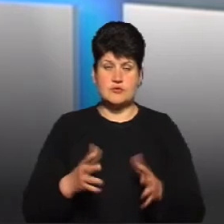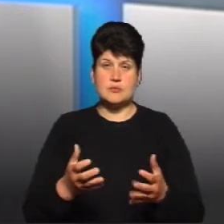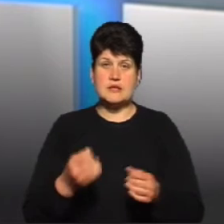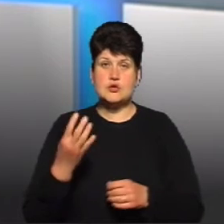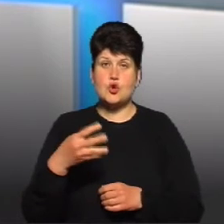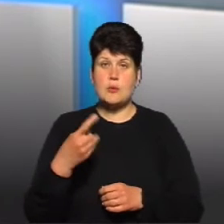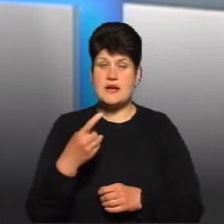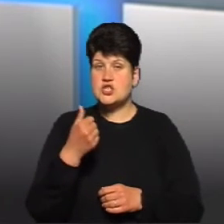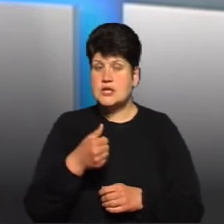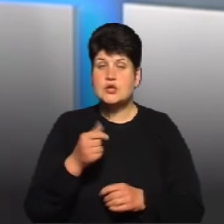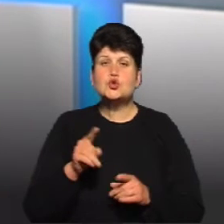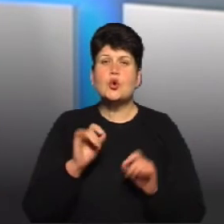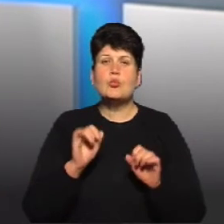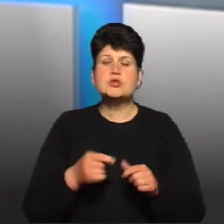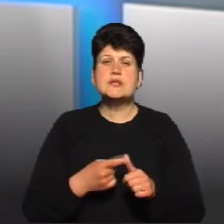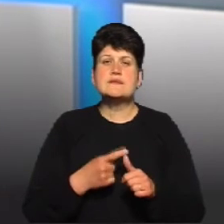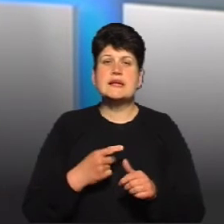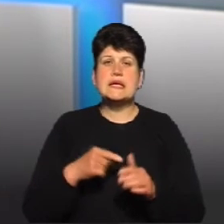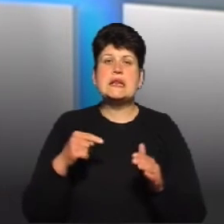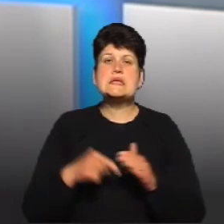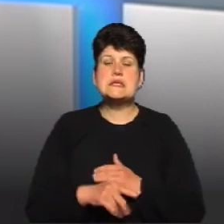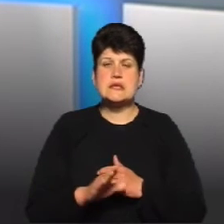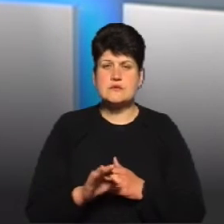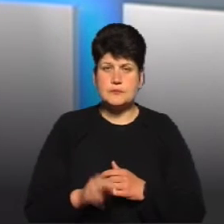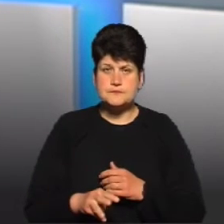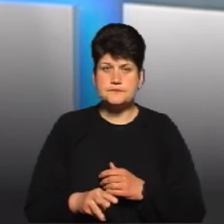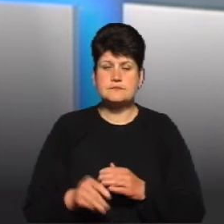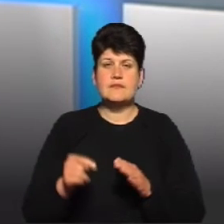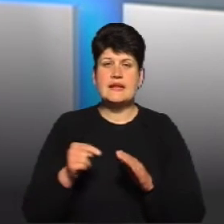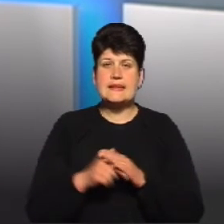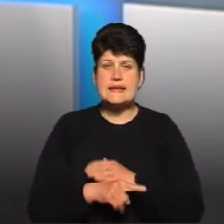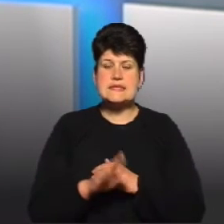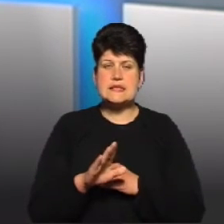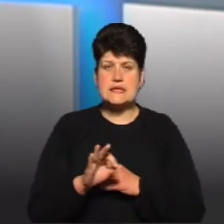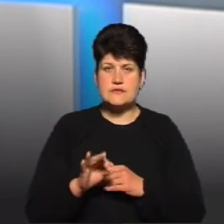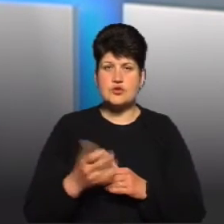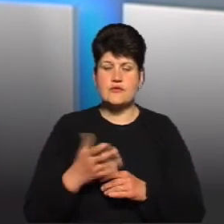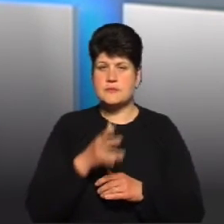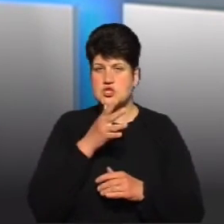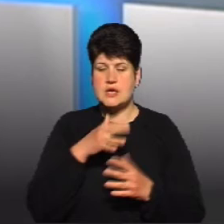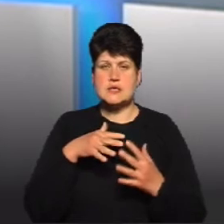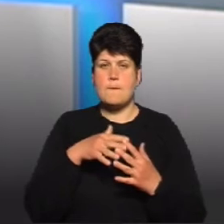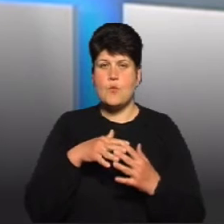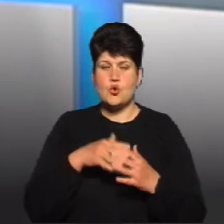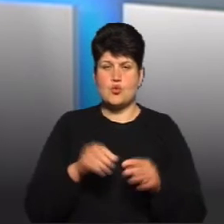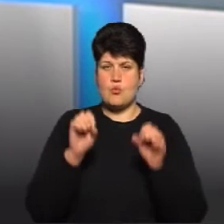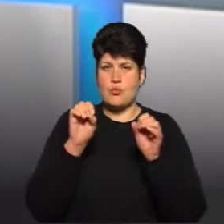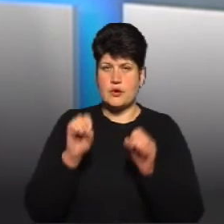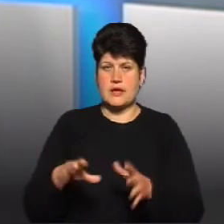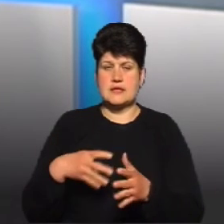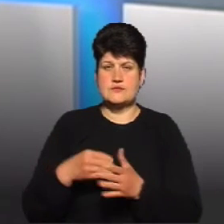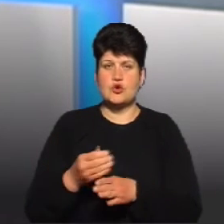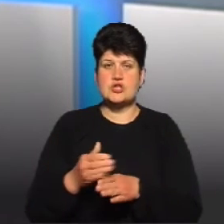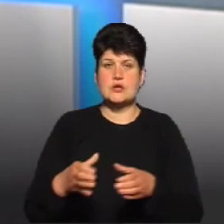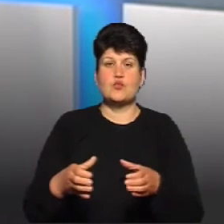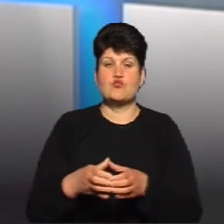що можна назвати дезертирством? На дезертирство можна назвати те, якщо ви під час бою покинули свою частину або взвод,